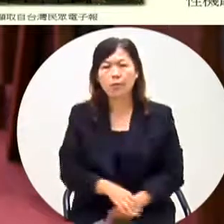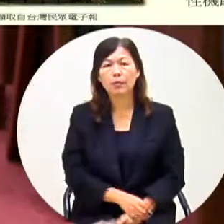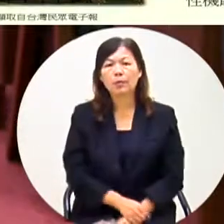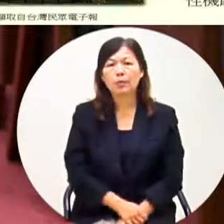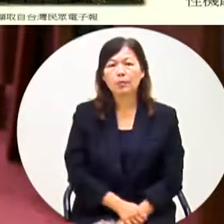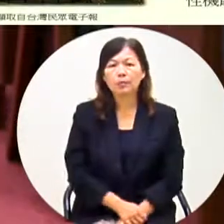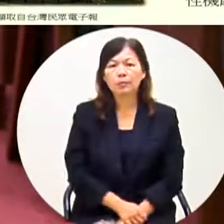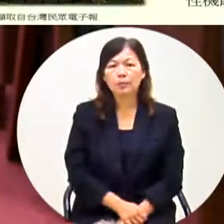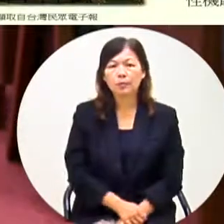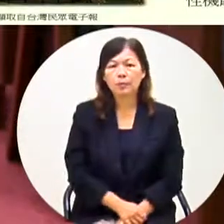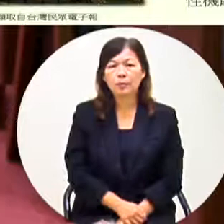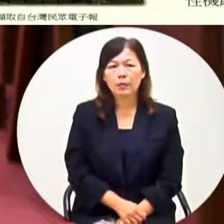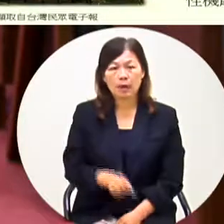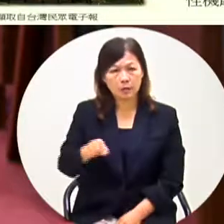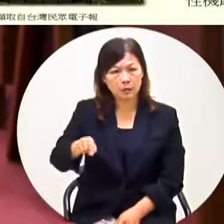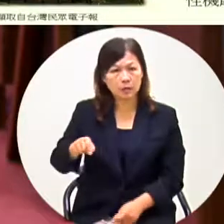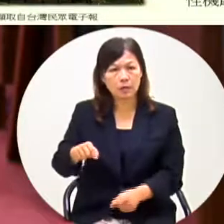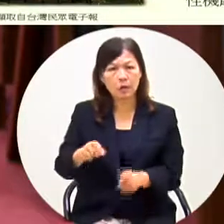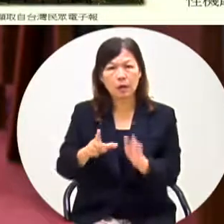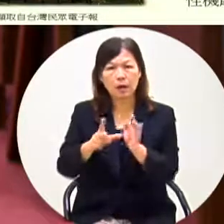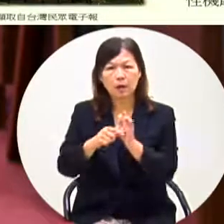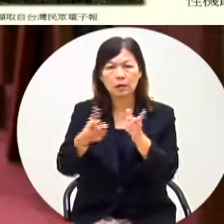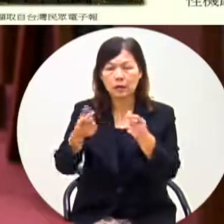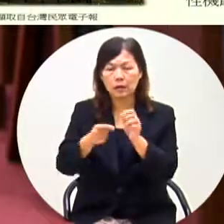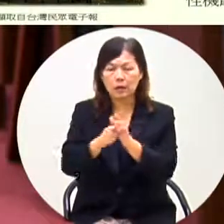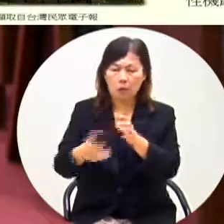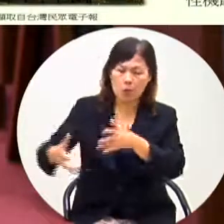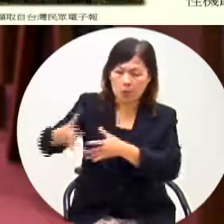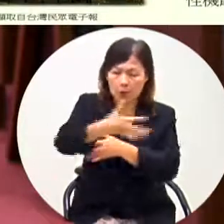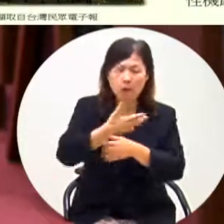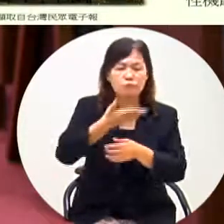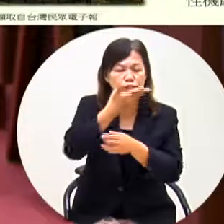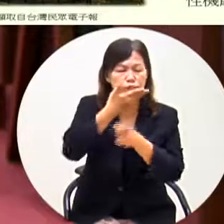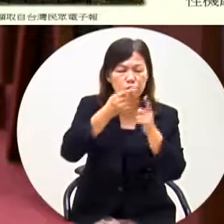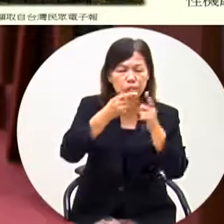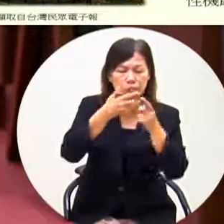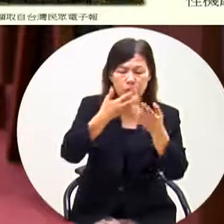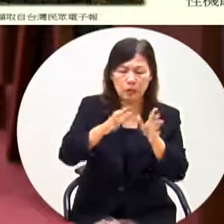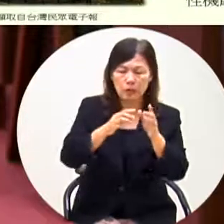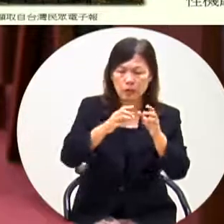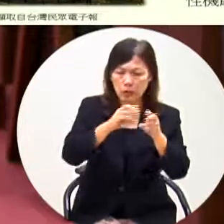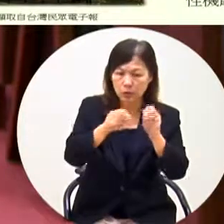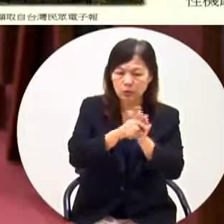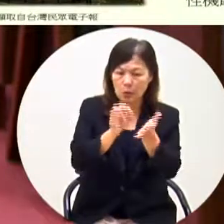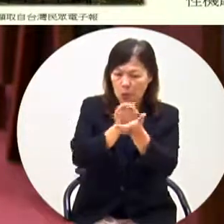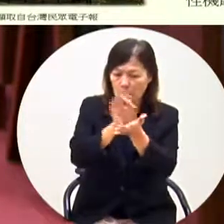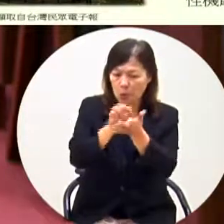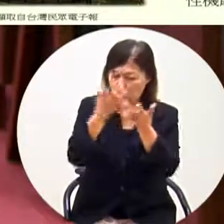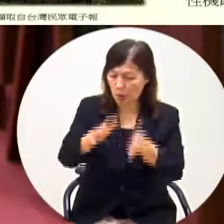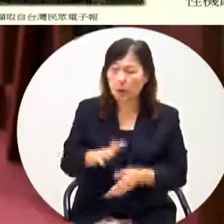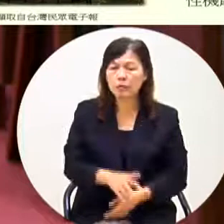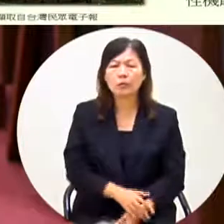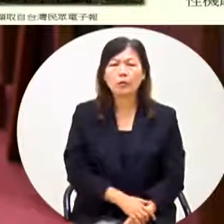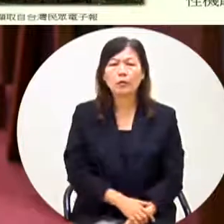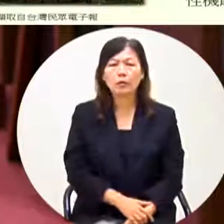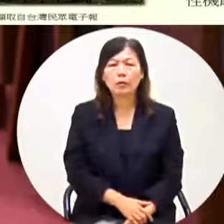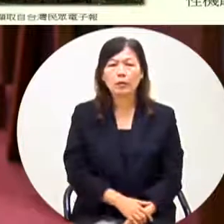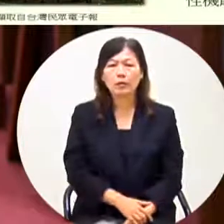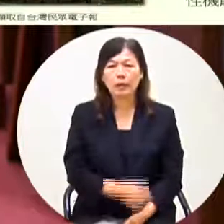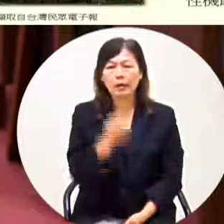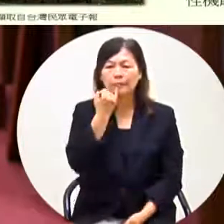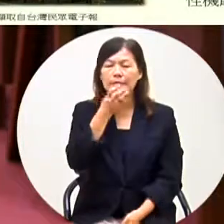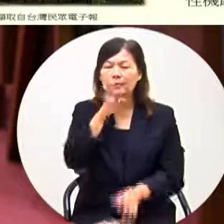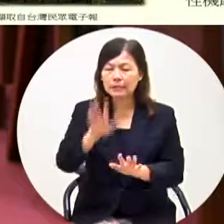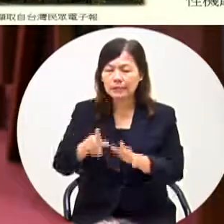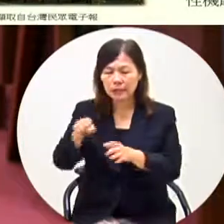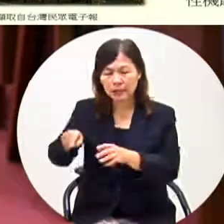征收了很多私人的土地，花了不少钱哦。 但是为什么今天八卦里只是要争取一个活